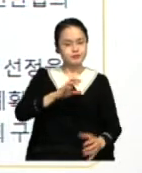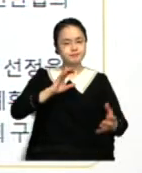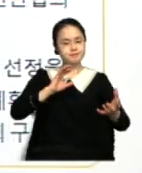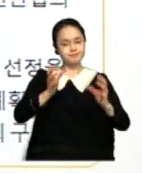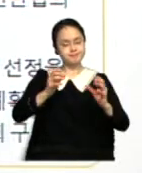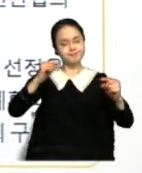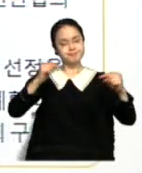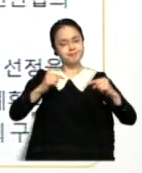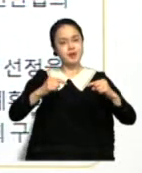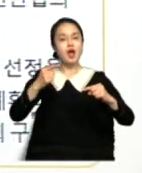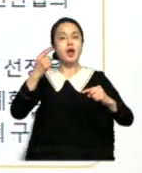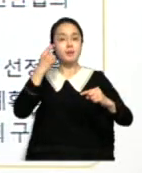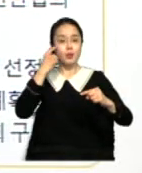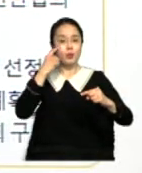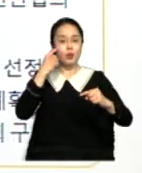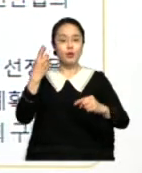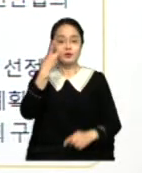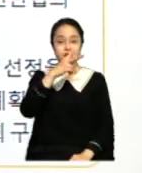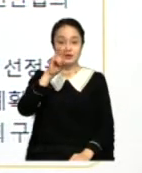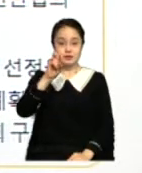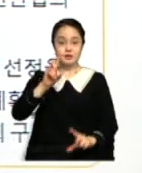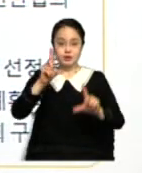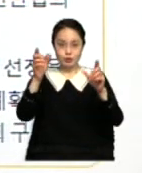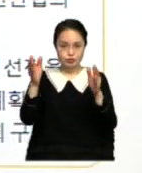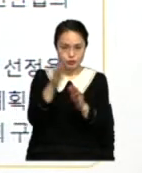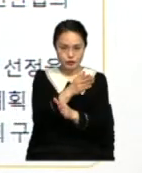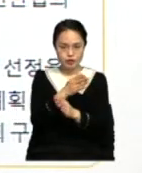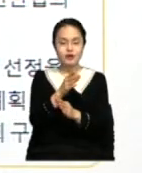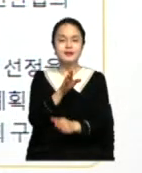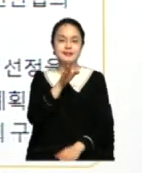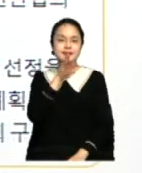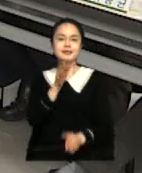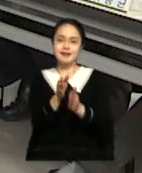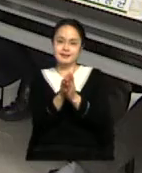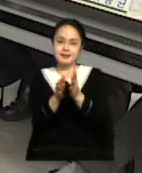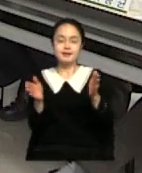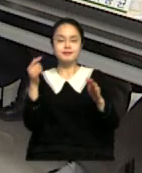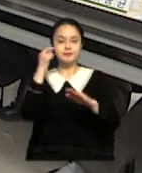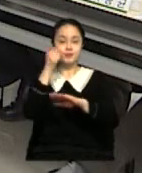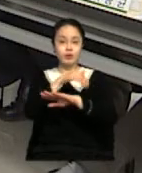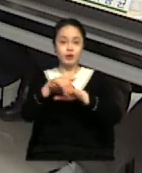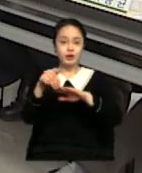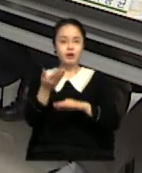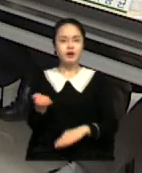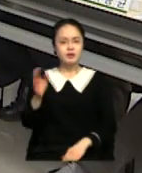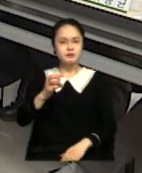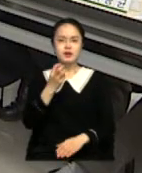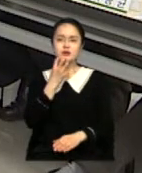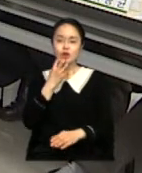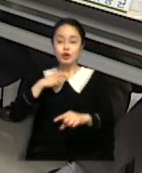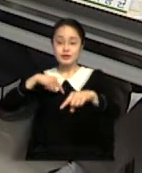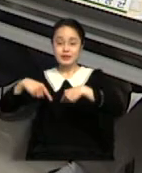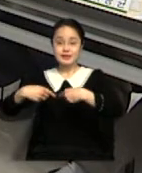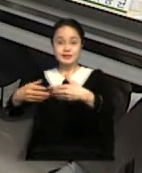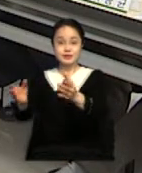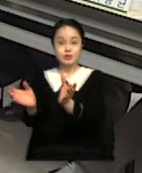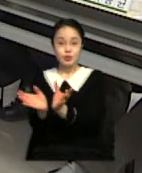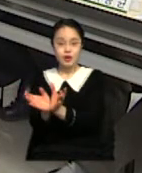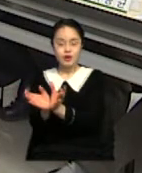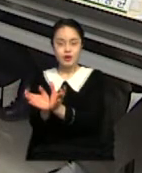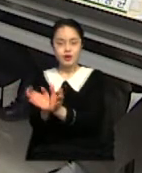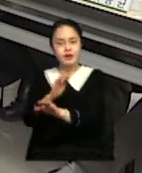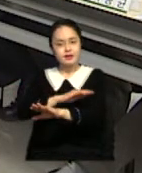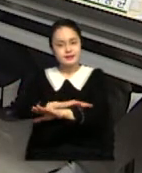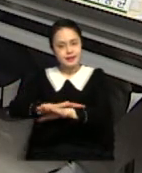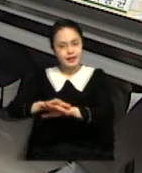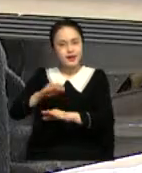2020년부터 주민자치회의 실질적인 활동이 시작될 계획입니다. 하지만 서울형 주민자치회가 지역에 보다 잘